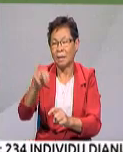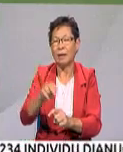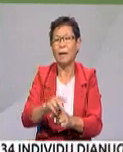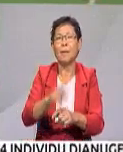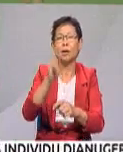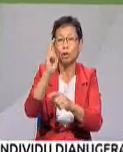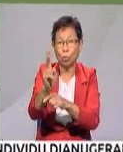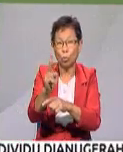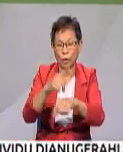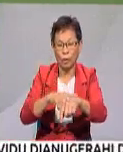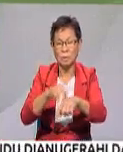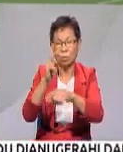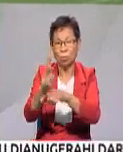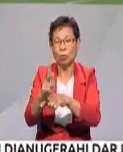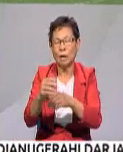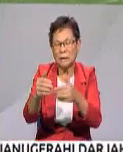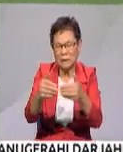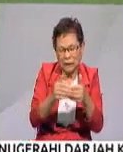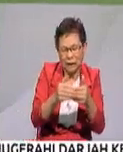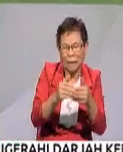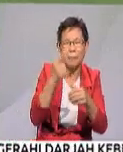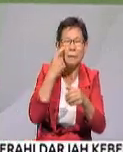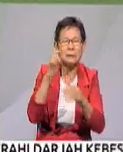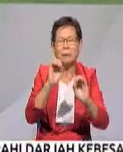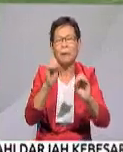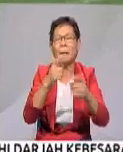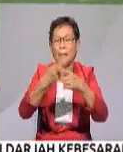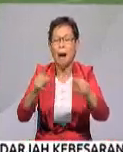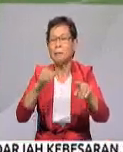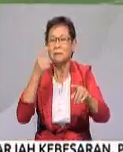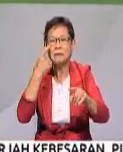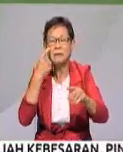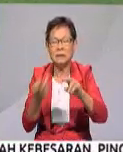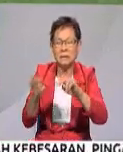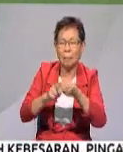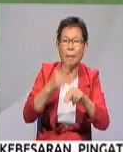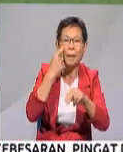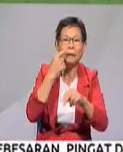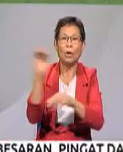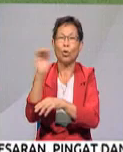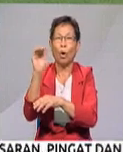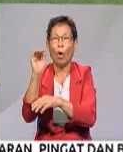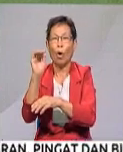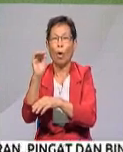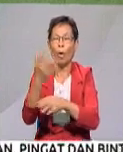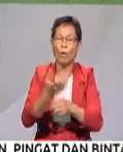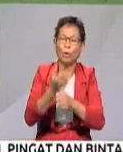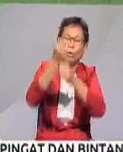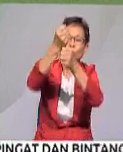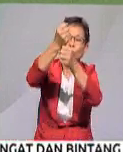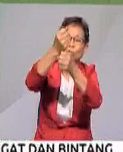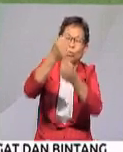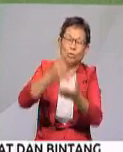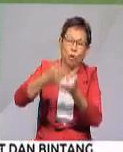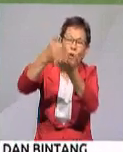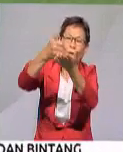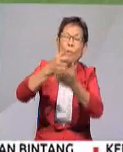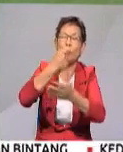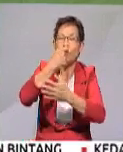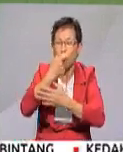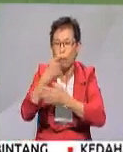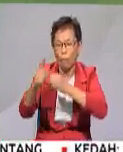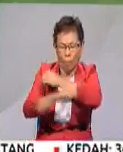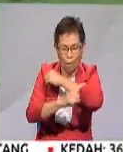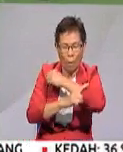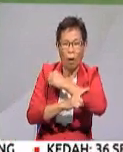serangan untuk menjarakkan mata namun tiada tambahan mata. Peluang Cobra untuk mengakhiri kemarau trofi berhasil apabila pengadil memberikan